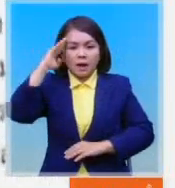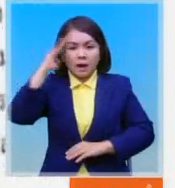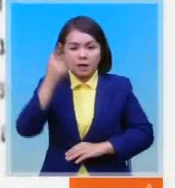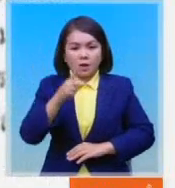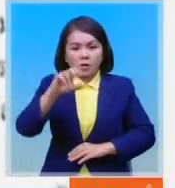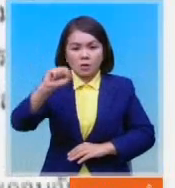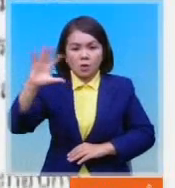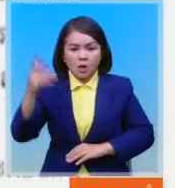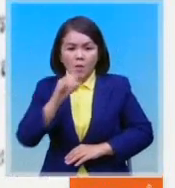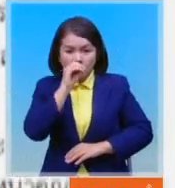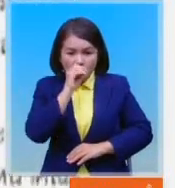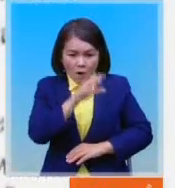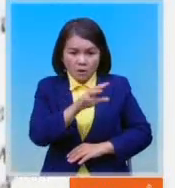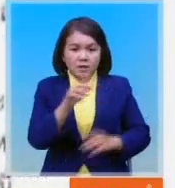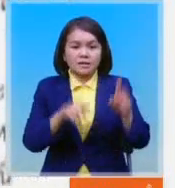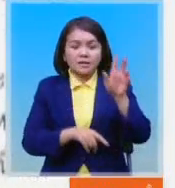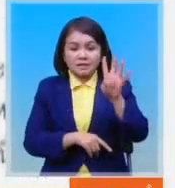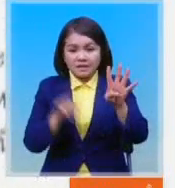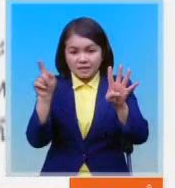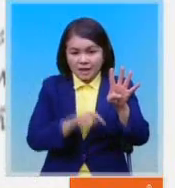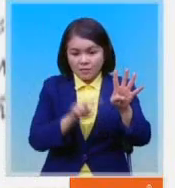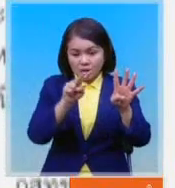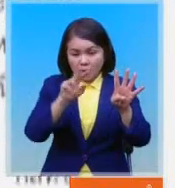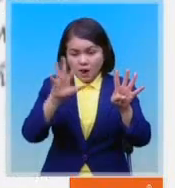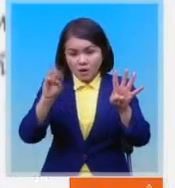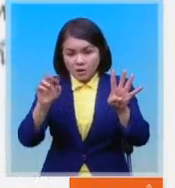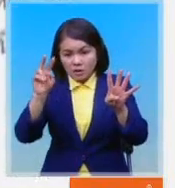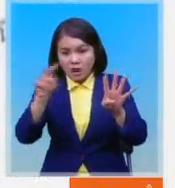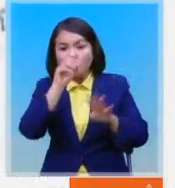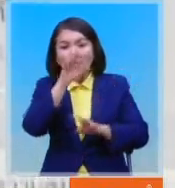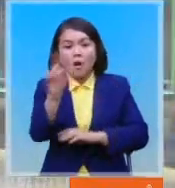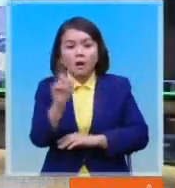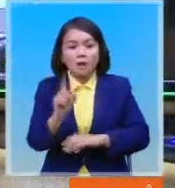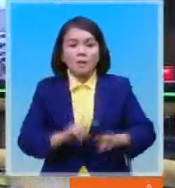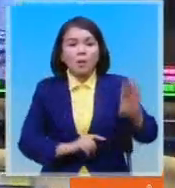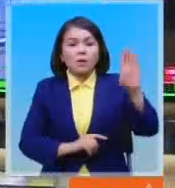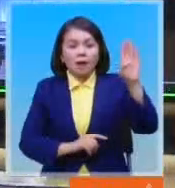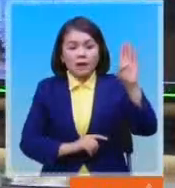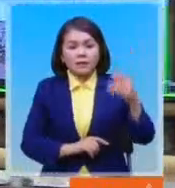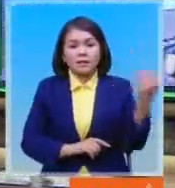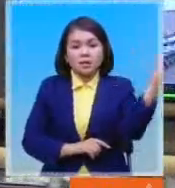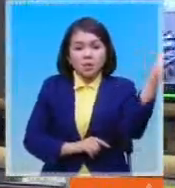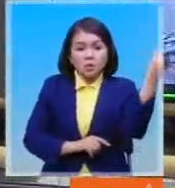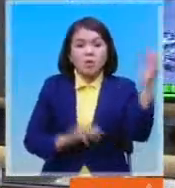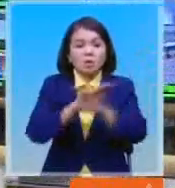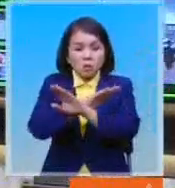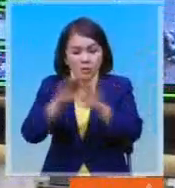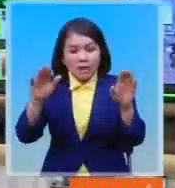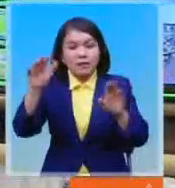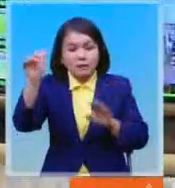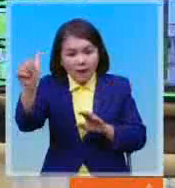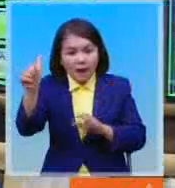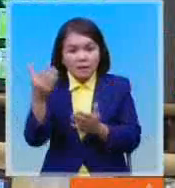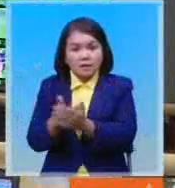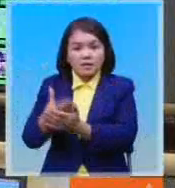ออกคำสั่งที่4/2562ปลดล็อกให้ผู้ประกอบการสามารถคืนใบอนุญาตได้แถมยังได้รับเงินช